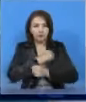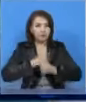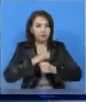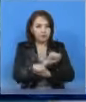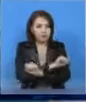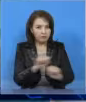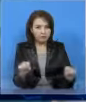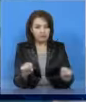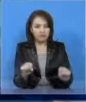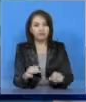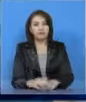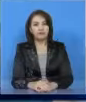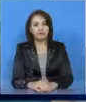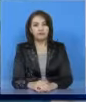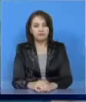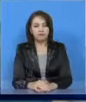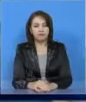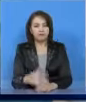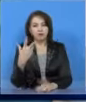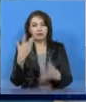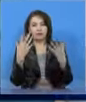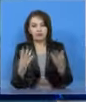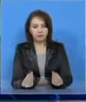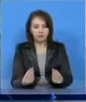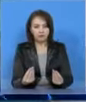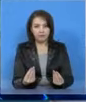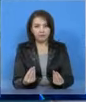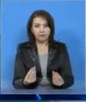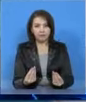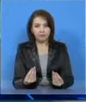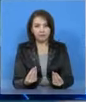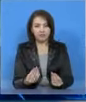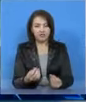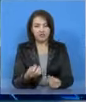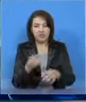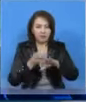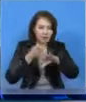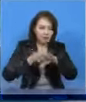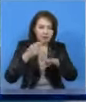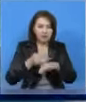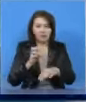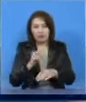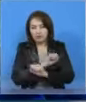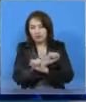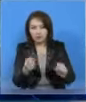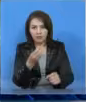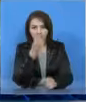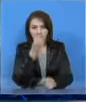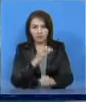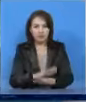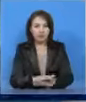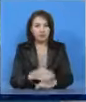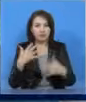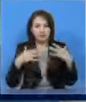болмайды, парицетке болмайды, иә? 3 күн бойы цитрус, апельсин, мандарин, лимон, арбуз деген жеуге болмайды,